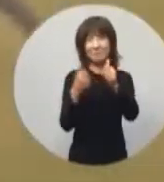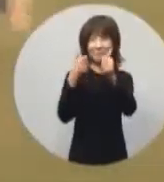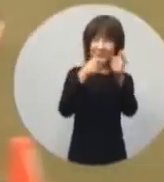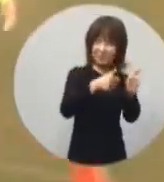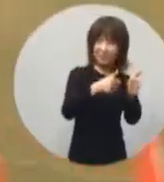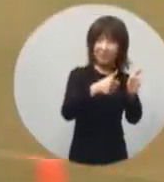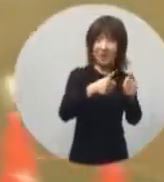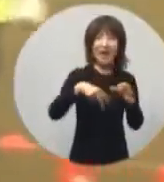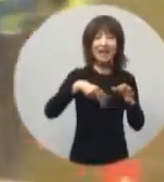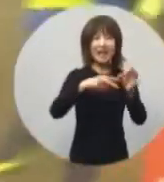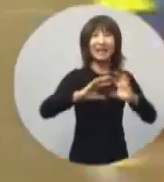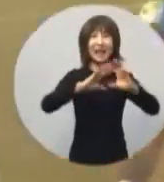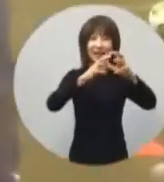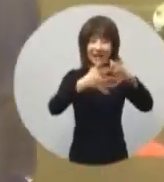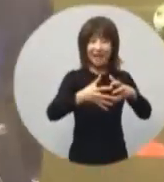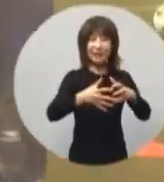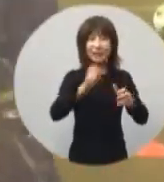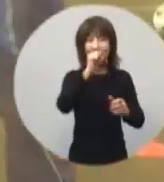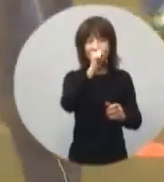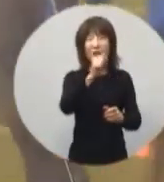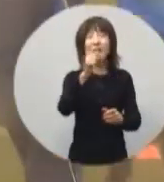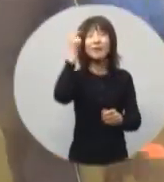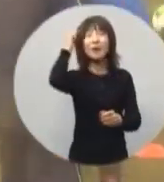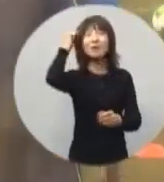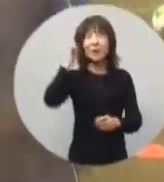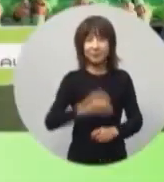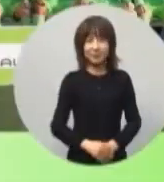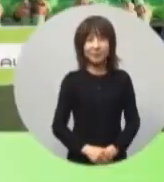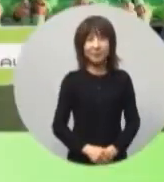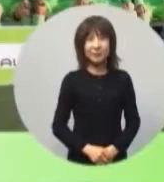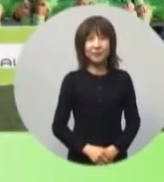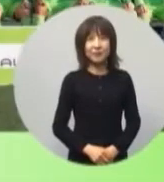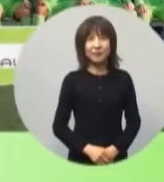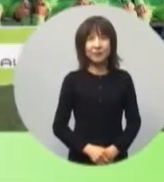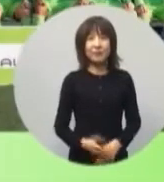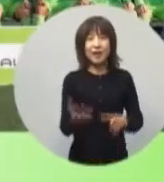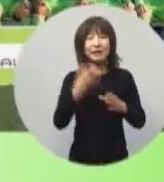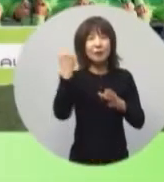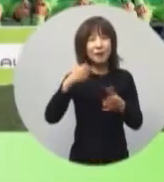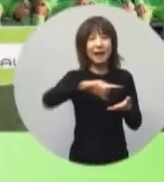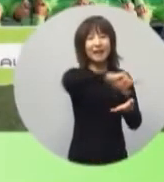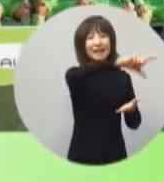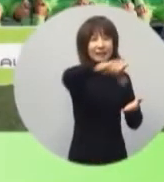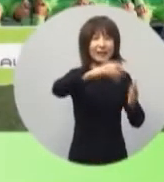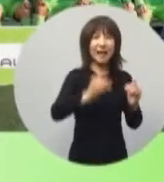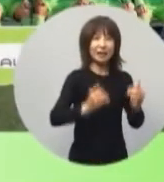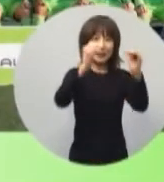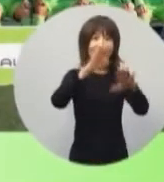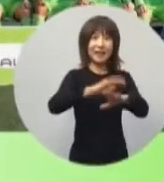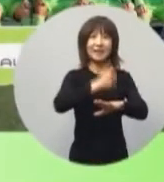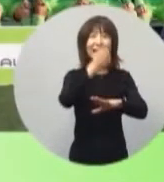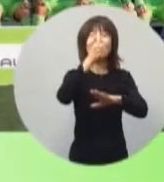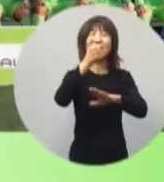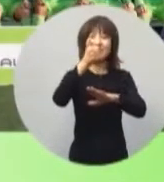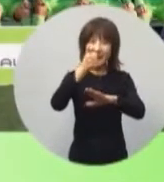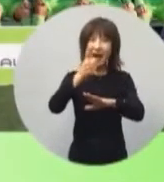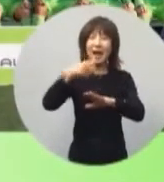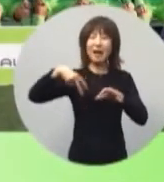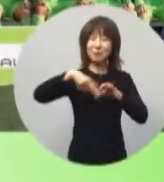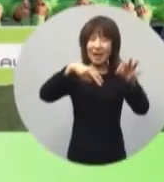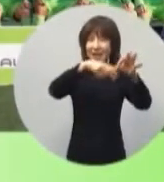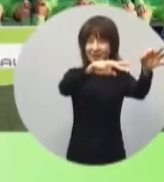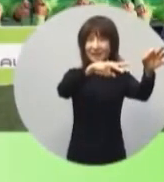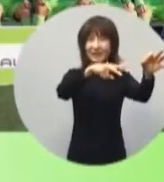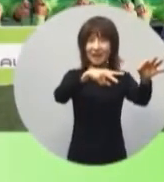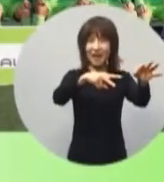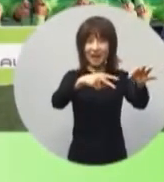のサッカー界にとってもすごいいいことだと思いますし、何かこの湘南地区で育った選手がこうやってプレーすることによって